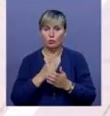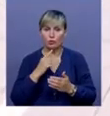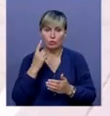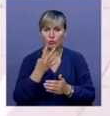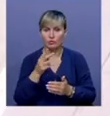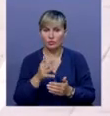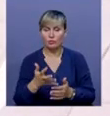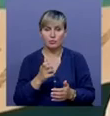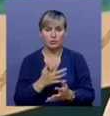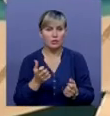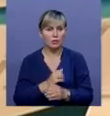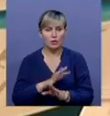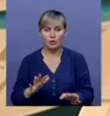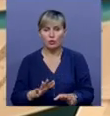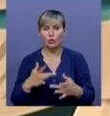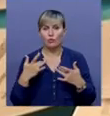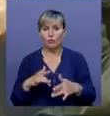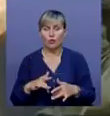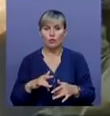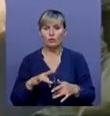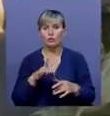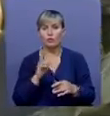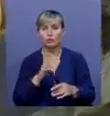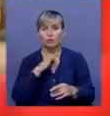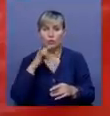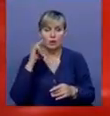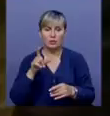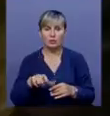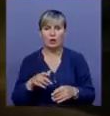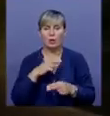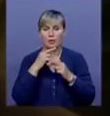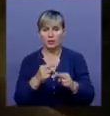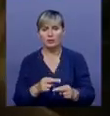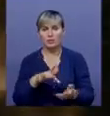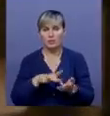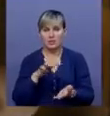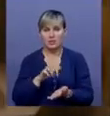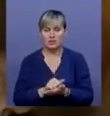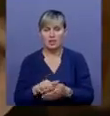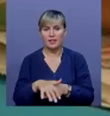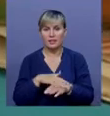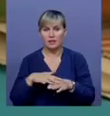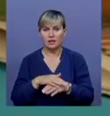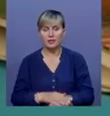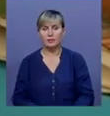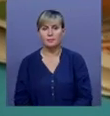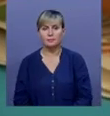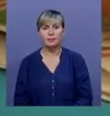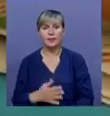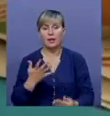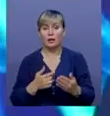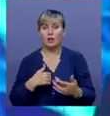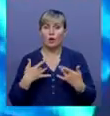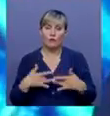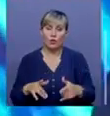2500 тенге не получат уволенным же казахстанцам биржа нурым бета посоветовал обратиться в центры занятости населения если я уволился